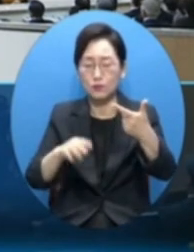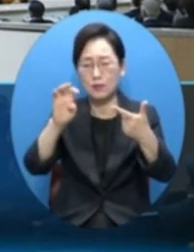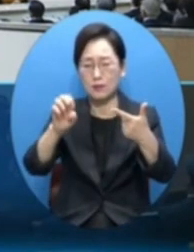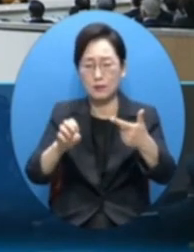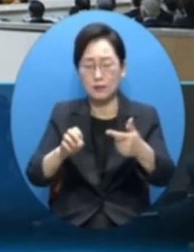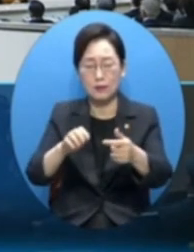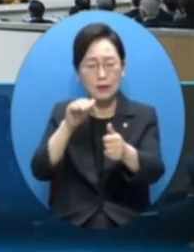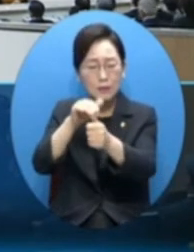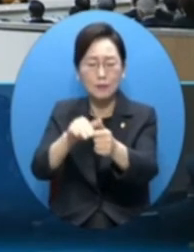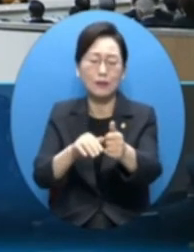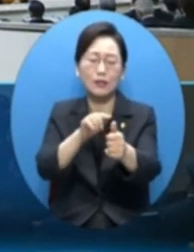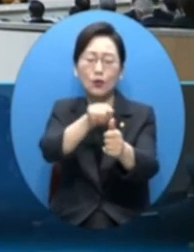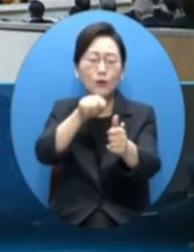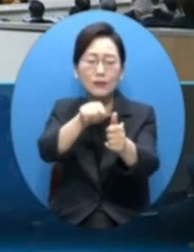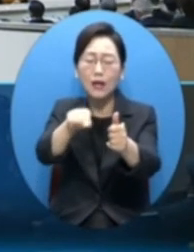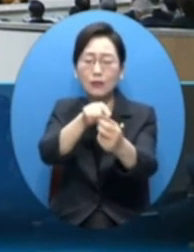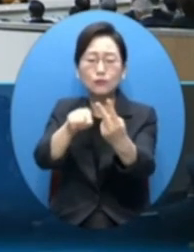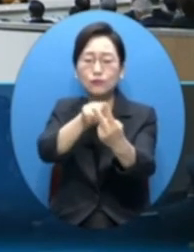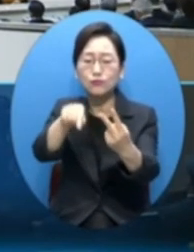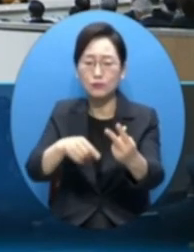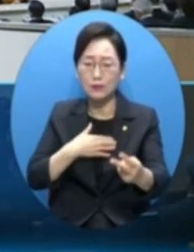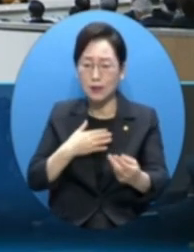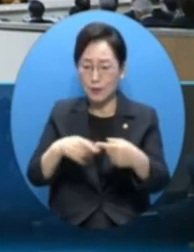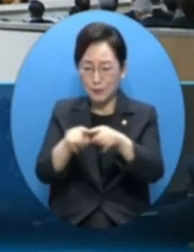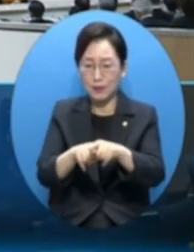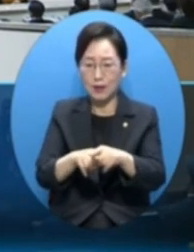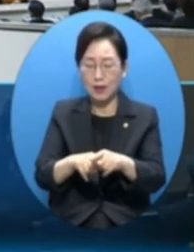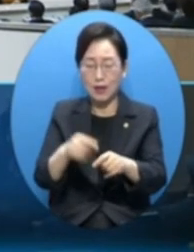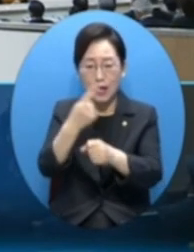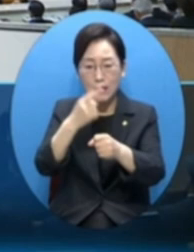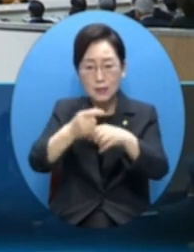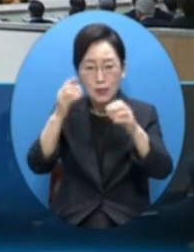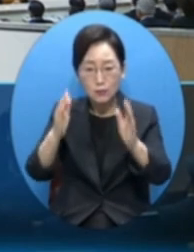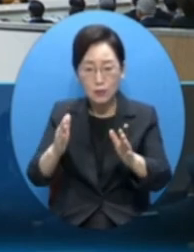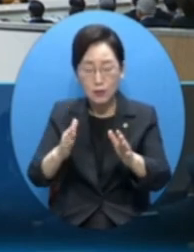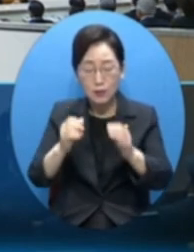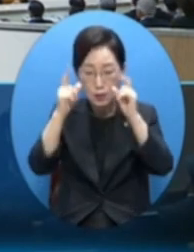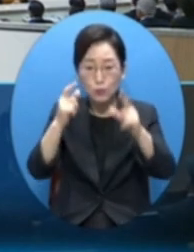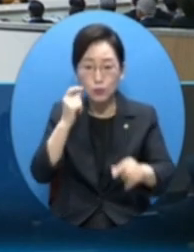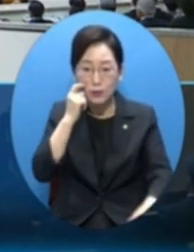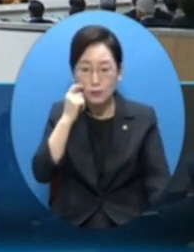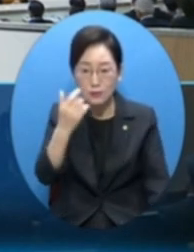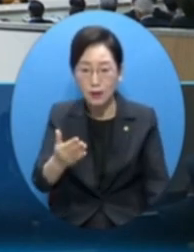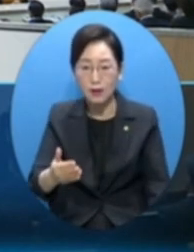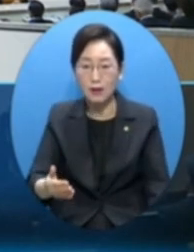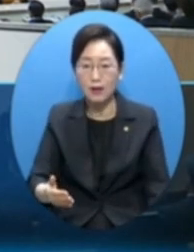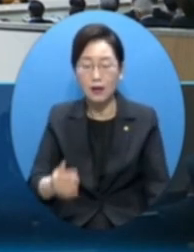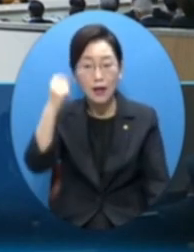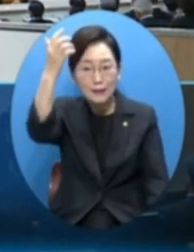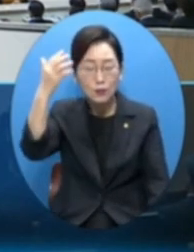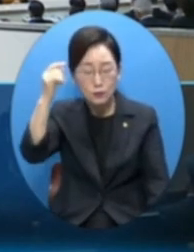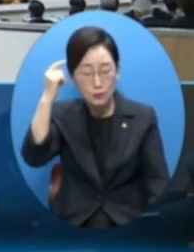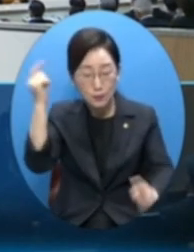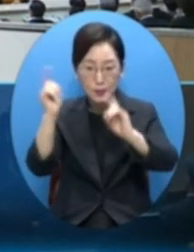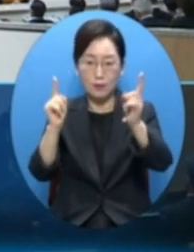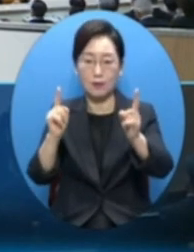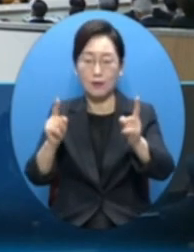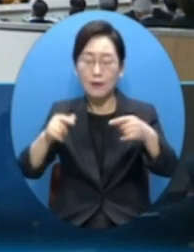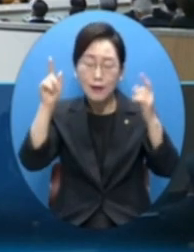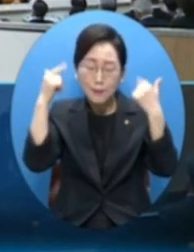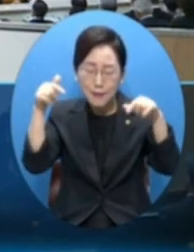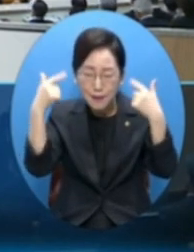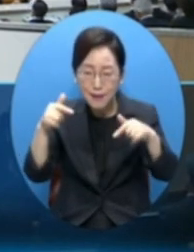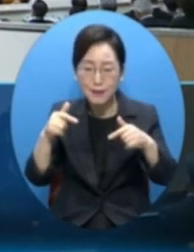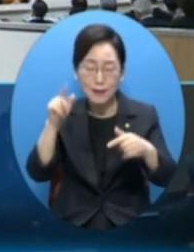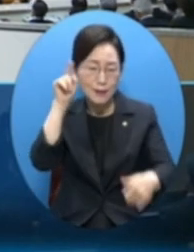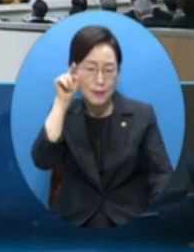말씀하셨습니다. 너희가 나와 함께 한 시간도 이렇게 깨어 있을 수도 없더냐. 영적으로 깨어 있어서 매일 한 시간씩